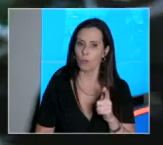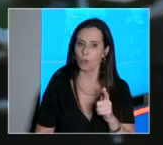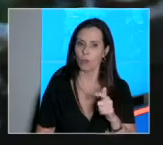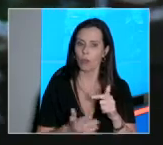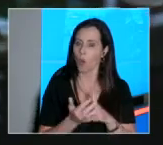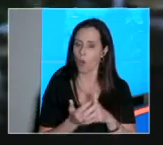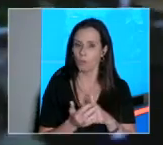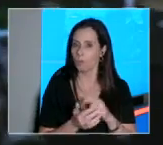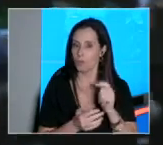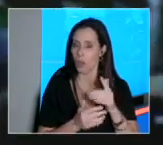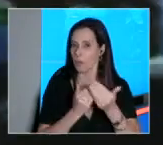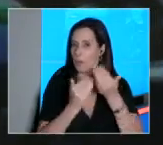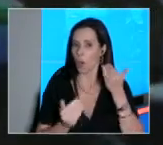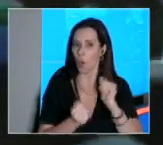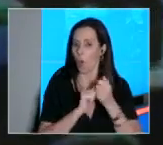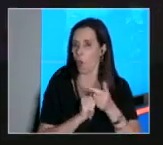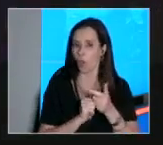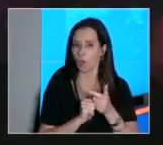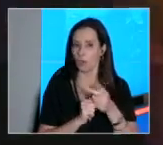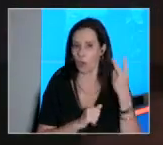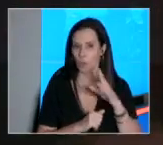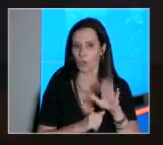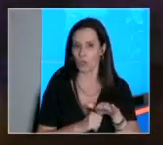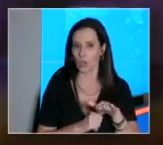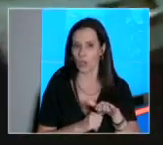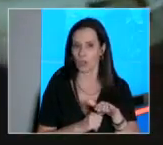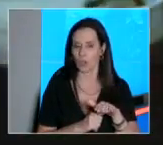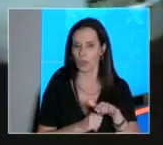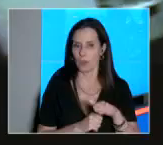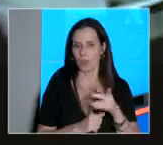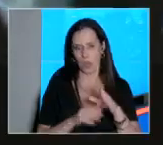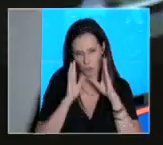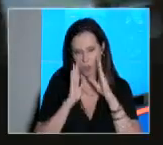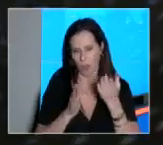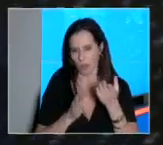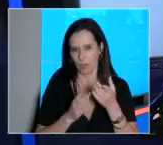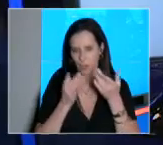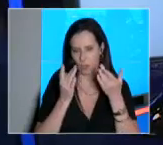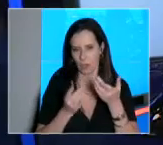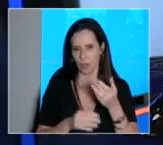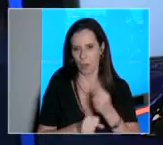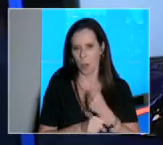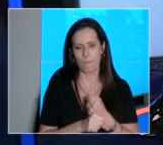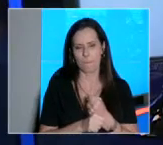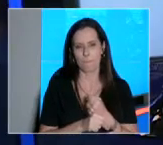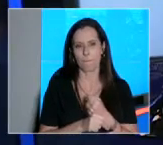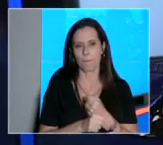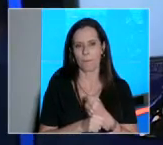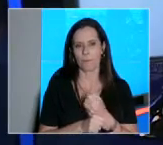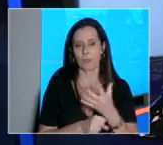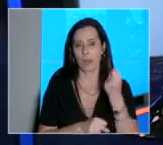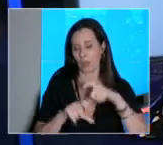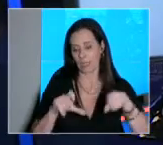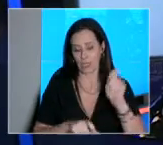שהוא משולם מראש, או כמובן שאין שם את הבסיס של האמון בבתי המלון, הם דואגים... לקחת